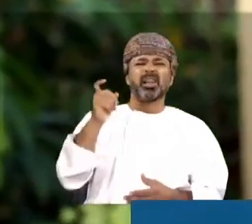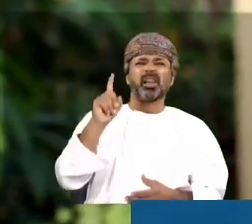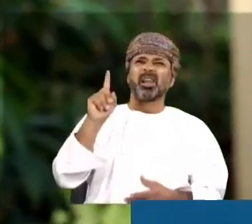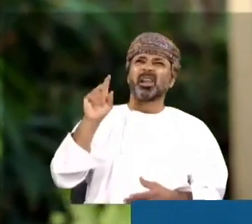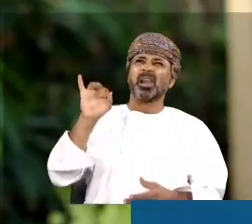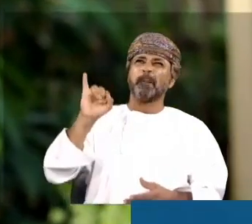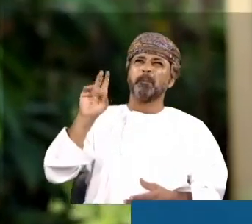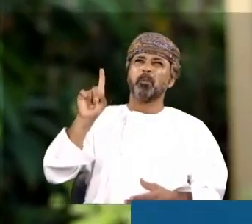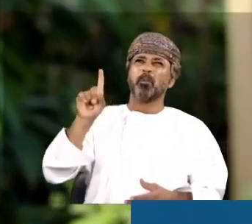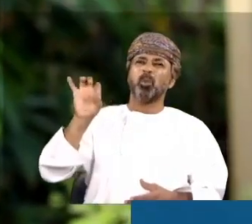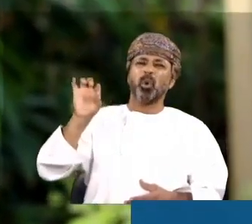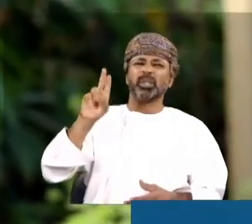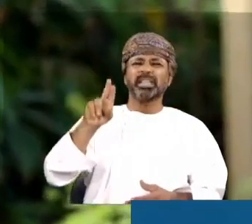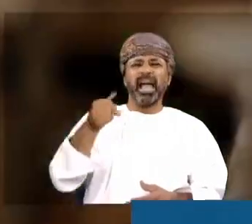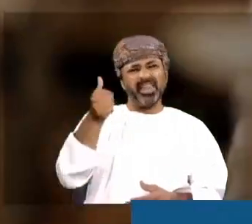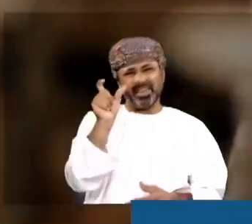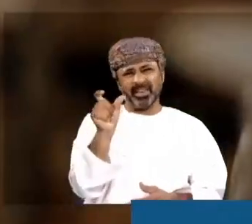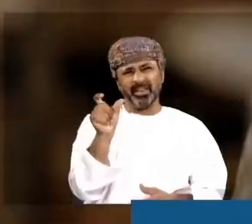فيها